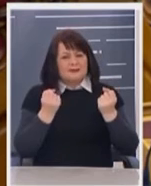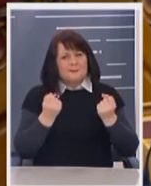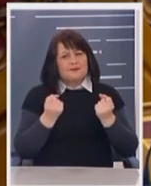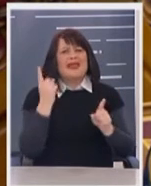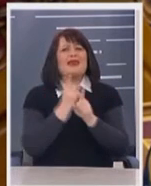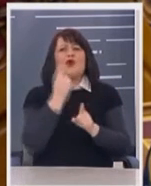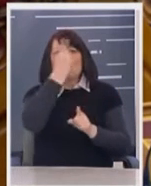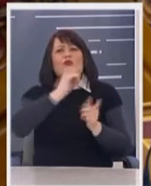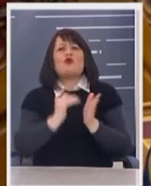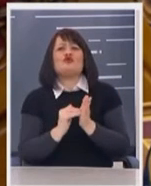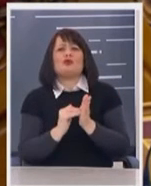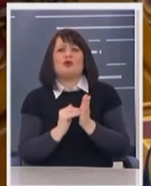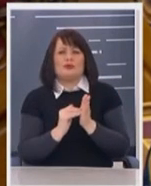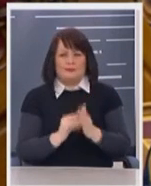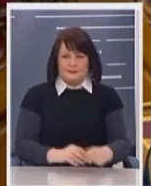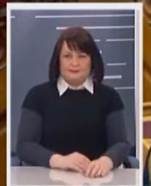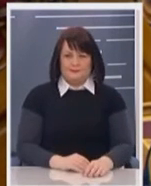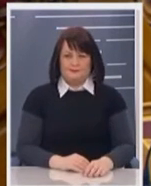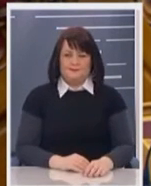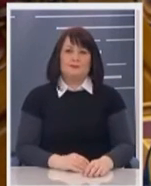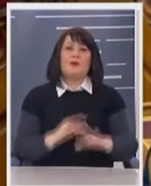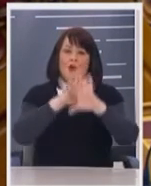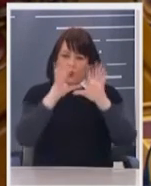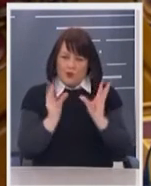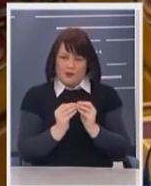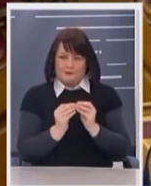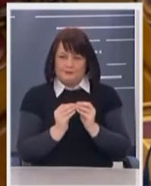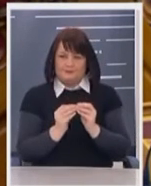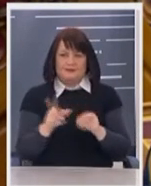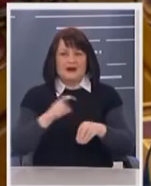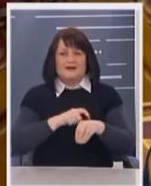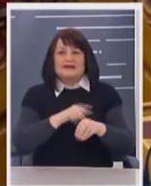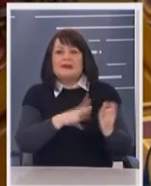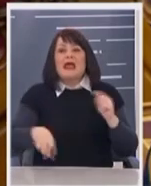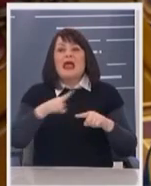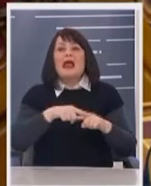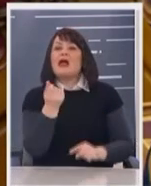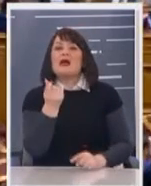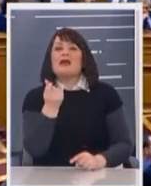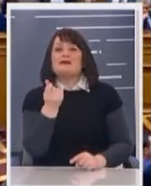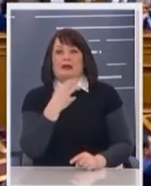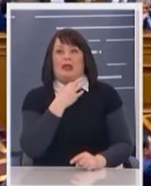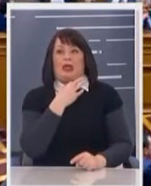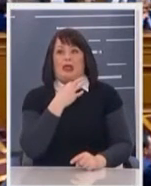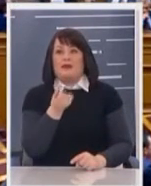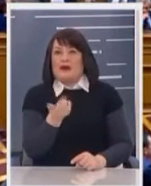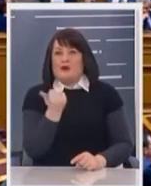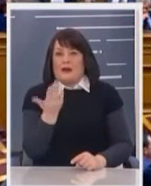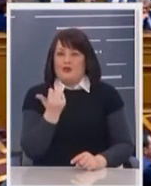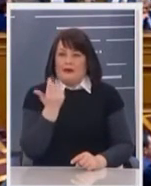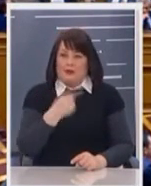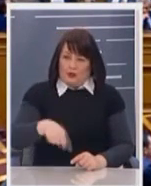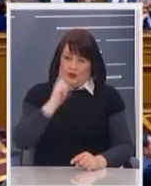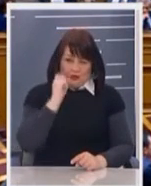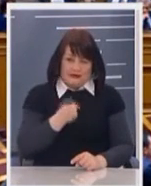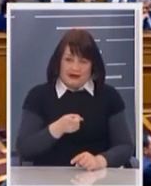Συνολικά λοιπόν, σε μία περίοδο που τα δημοσιονομικά της χώρας, όπως όλοι γνωρίζουμε,